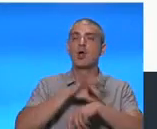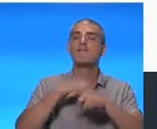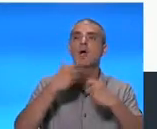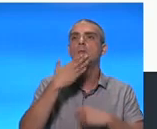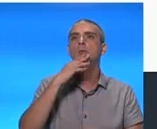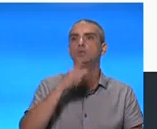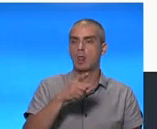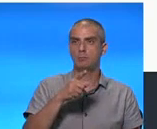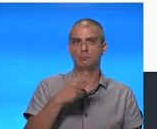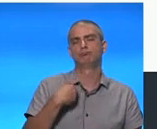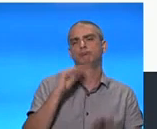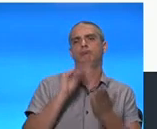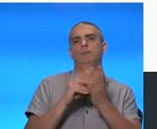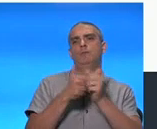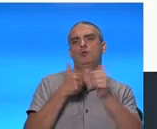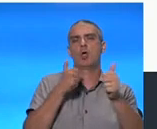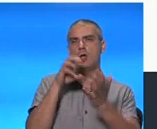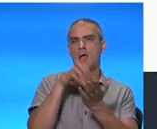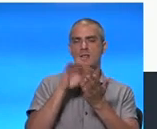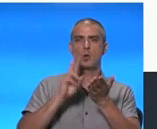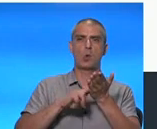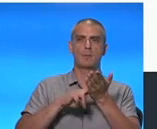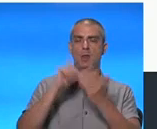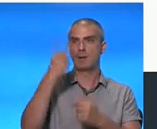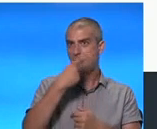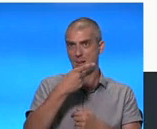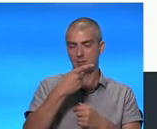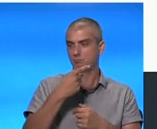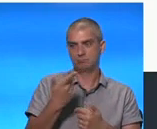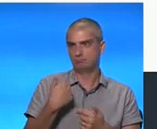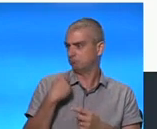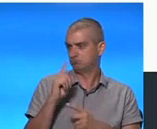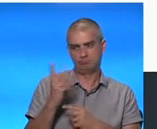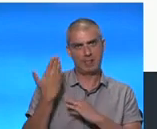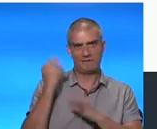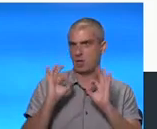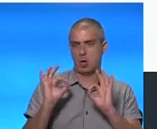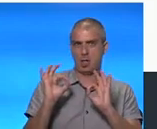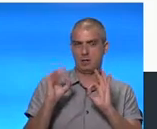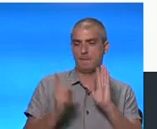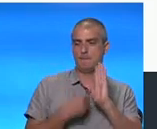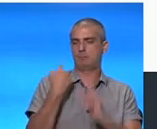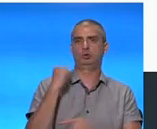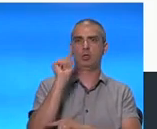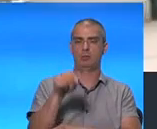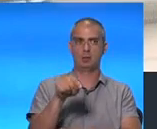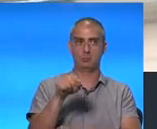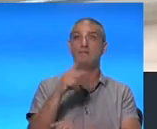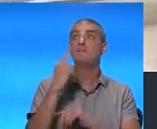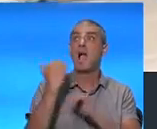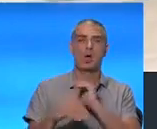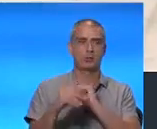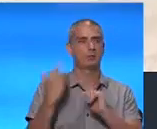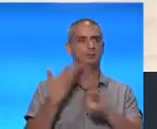בירושלים קבעתי תור דרך האתר של כללית וזהו לא הייתי אצלו לפני זה זה היה פעם ראשונה לאחרונה היא